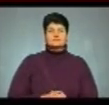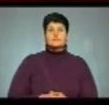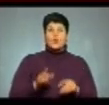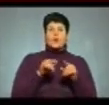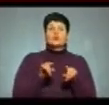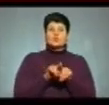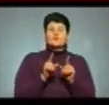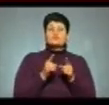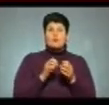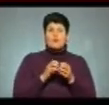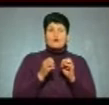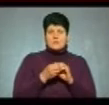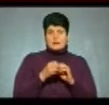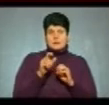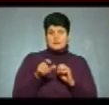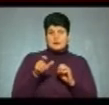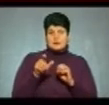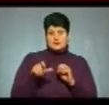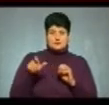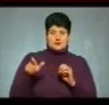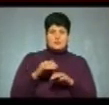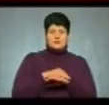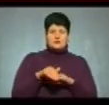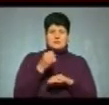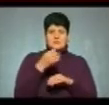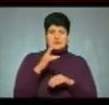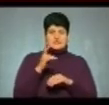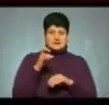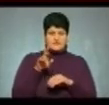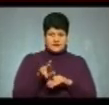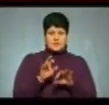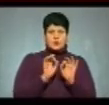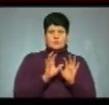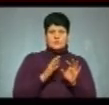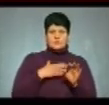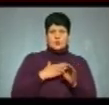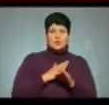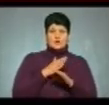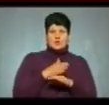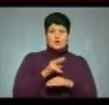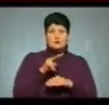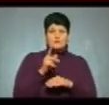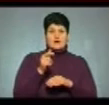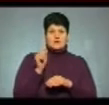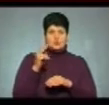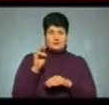Отож, в чому проблема мешканців будинків по вулиці 15 квітня, розповість моя колега Любов Гадомська.